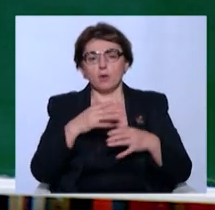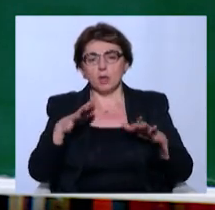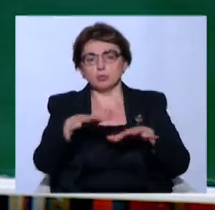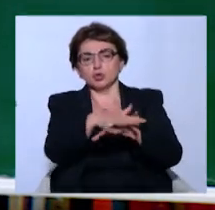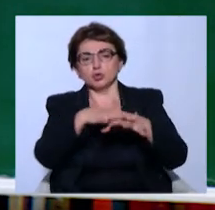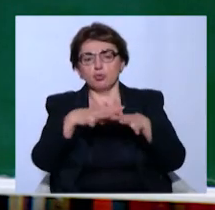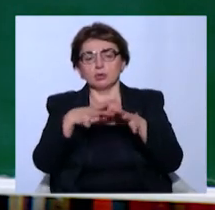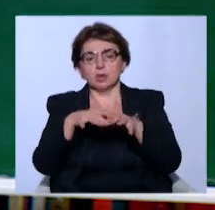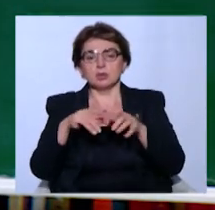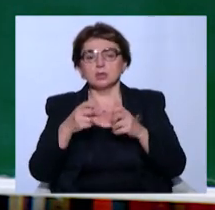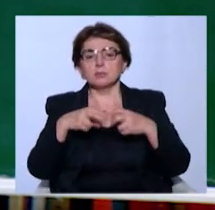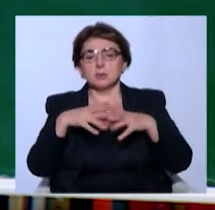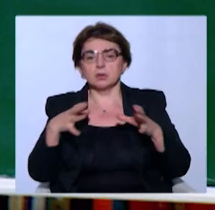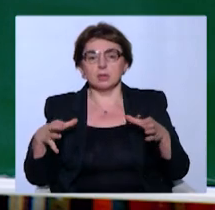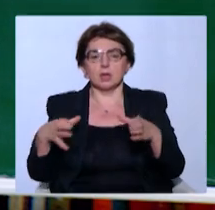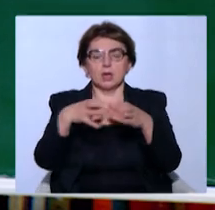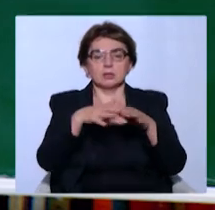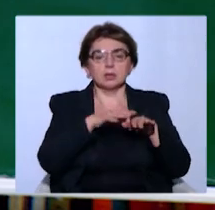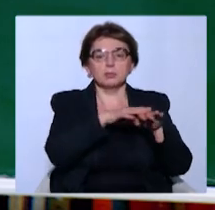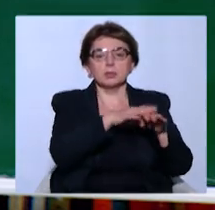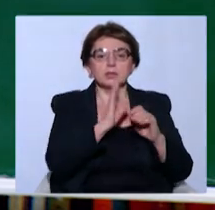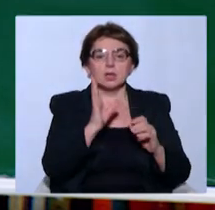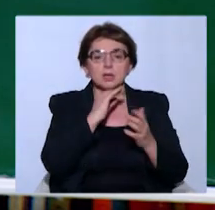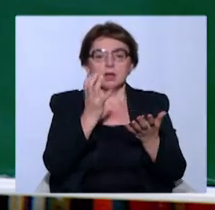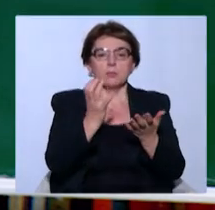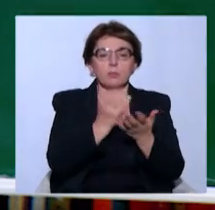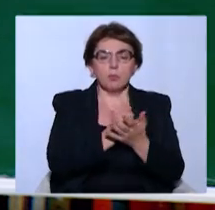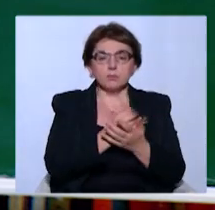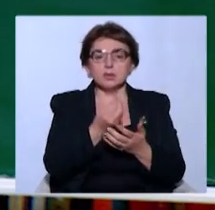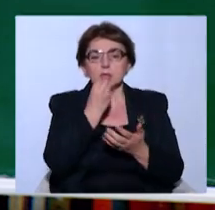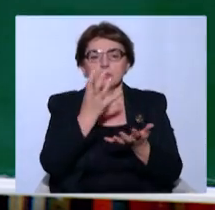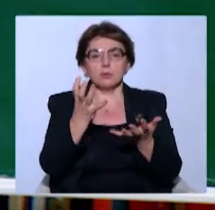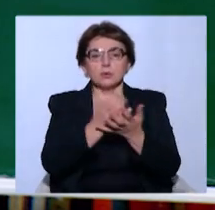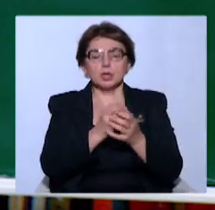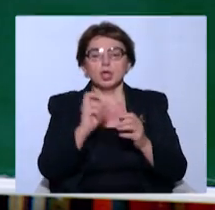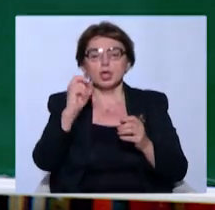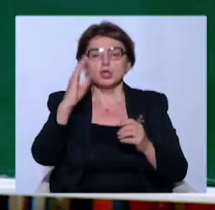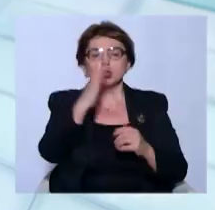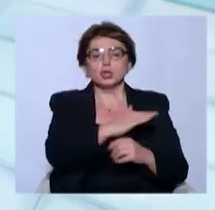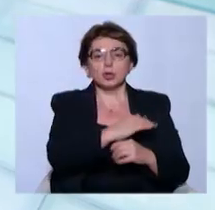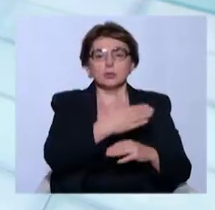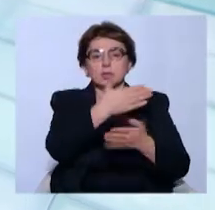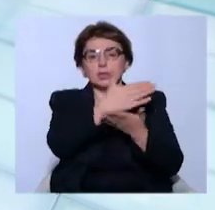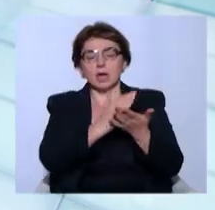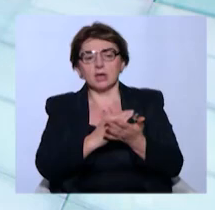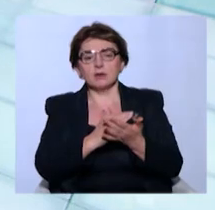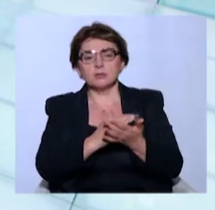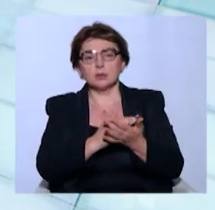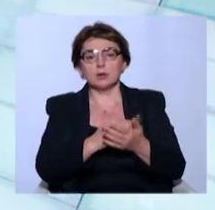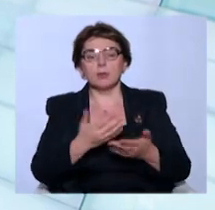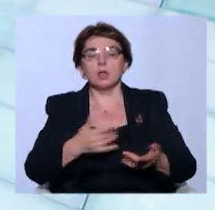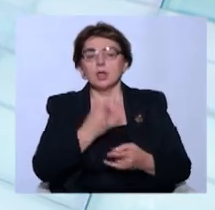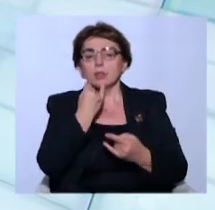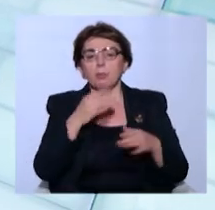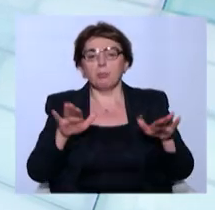გამოსაზამთრებლად. ასევე ცხოველებს ახასიათებთ ნადირობის წესები, აი მაგალითად თქვენ ძალიან